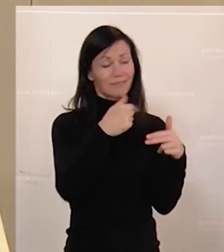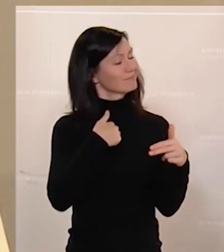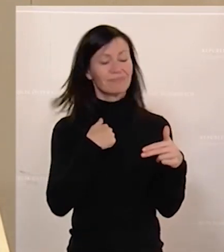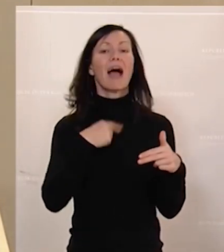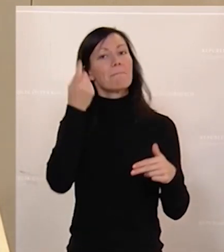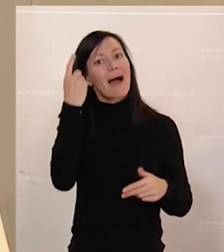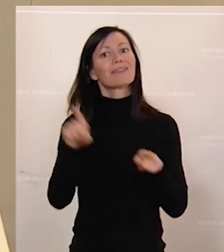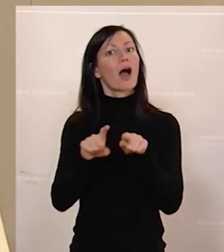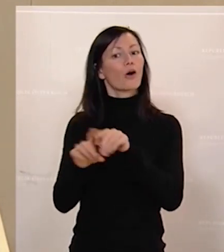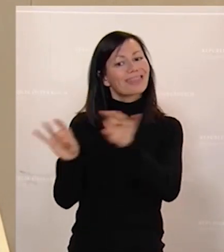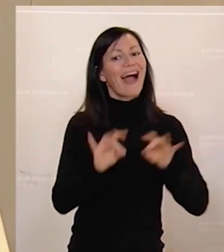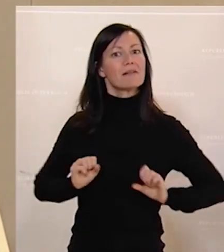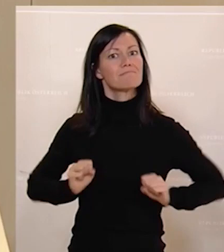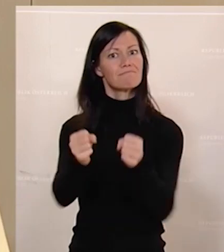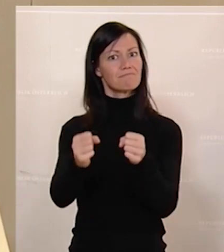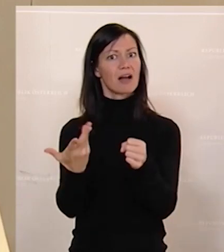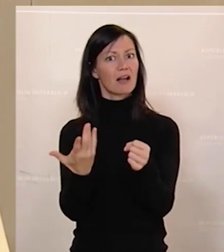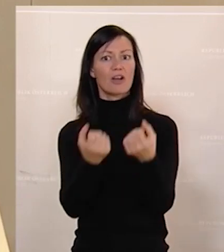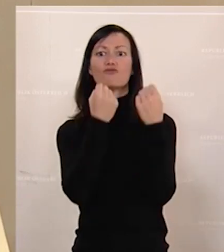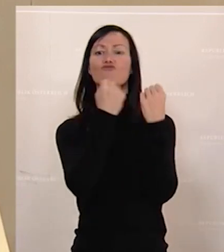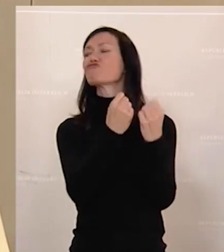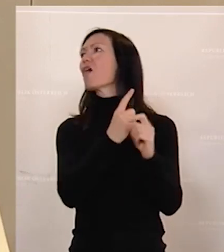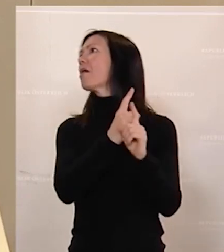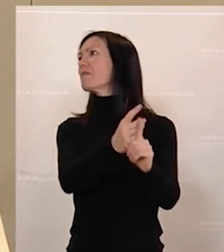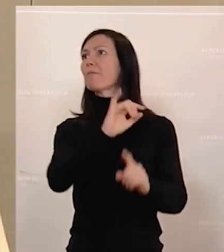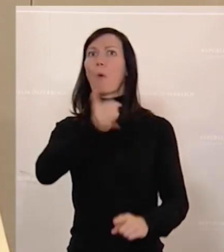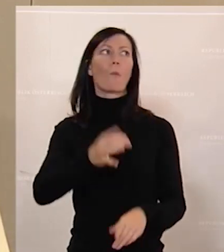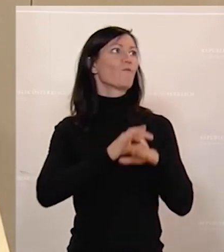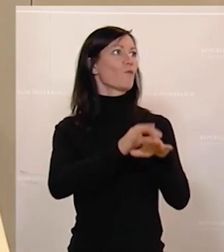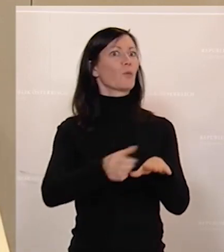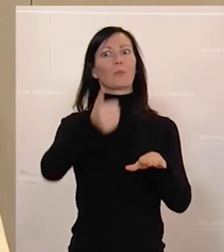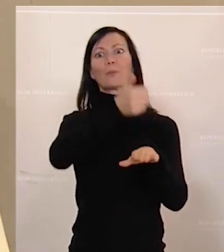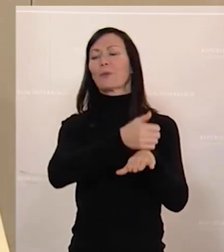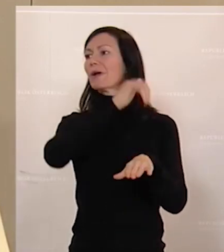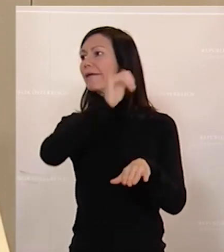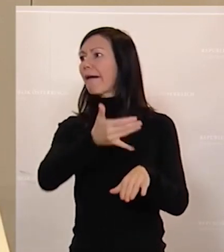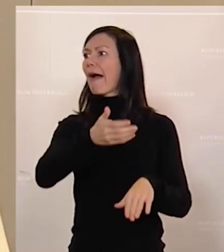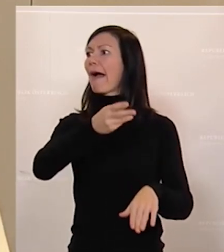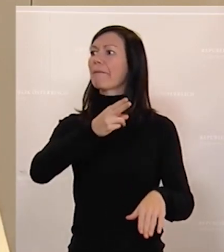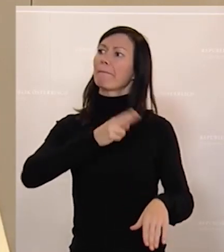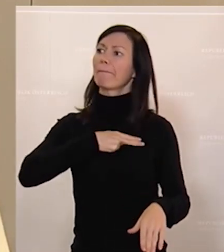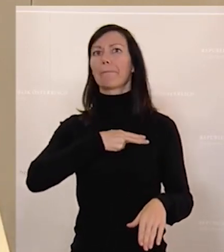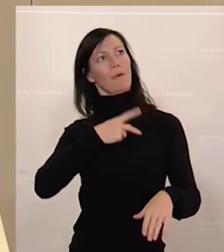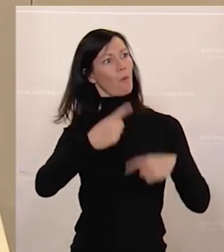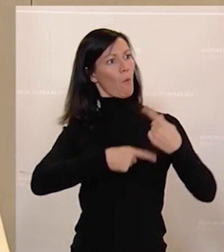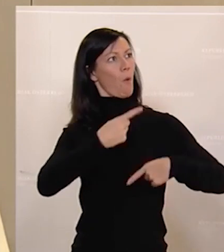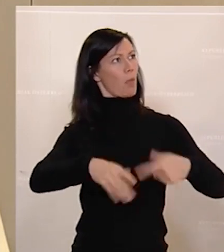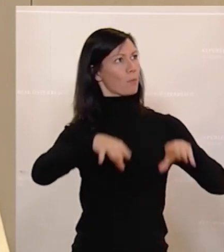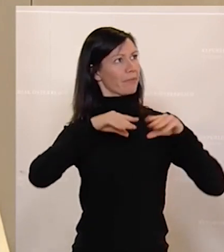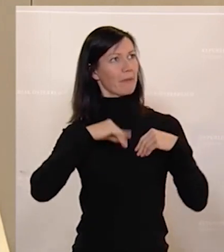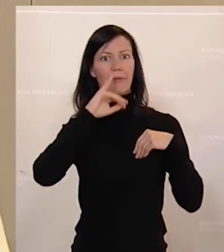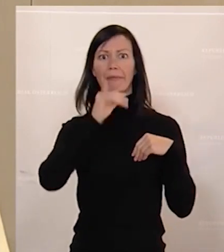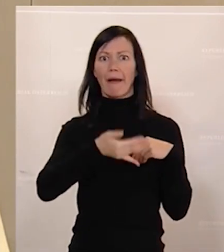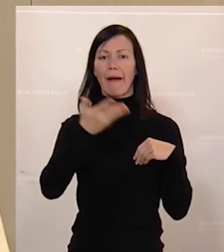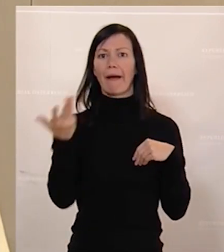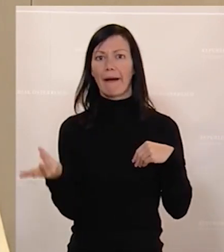ist nicht Stabilität in dem Sinn, dass es halt einen Führungsanspruch gibt, dahingehend ein Amt zu begleiten und halt nicht wählen